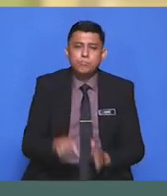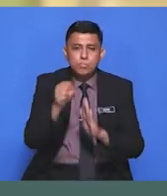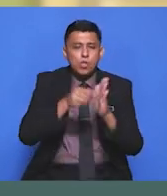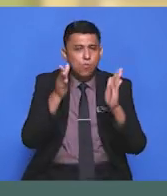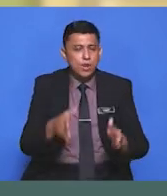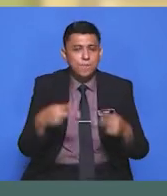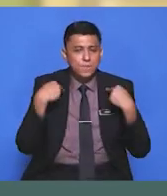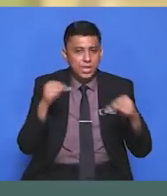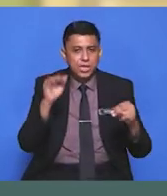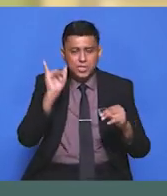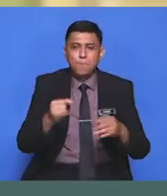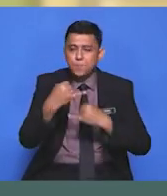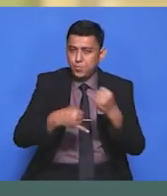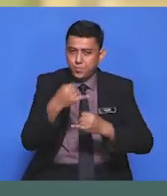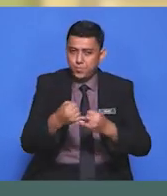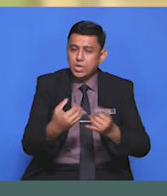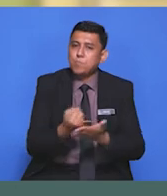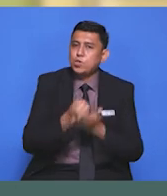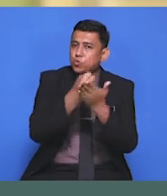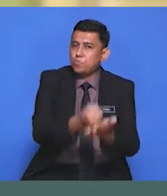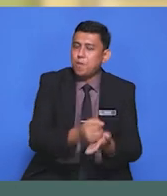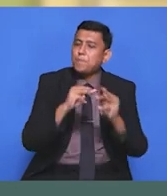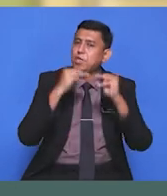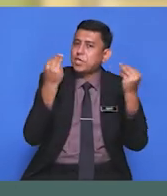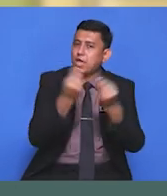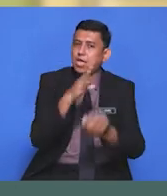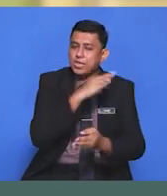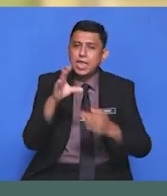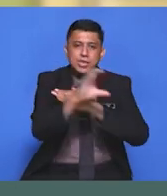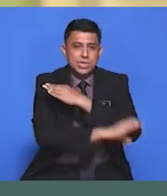peniaga yang berjaya dan menyumbang kepada masyarakat